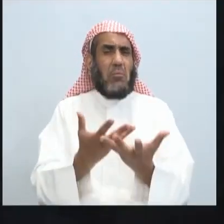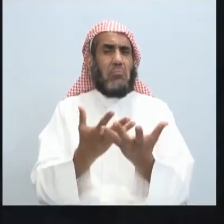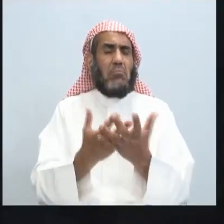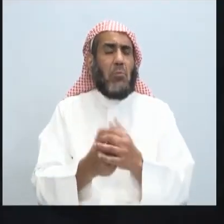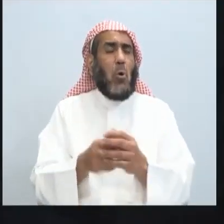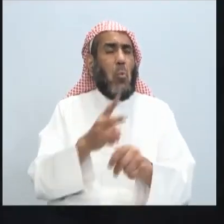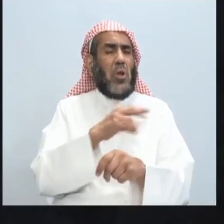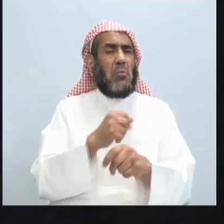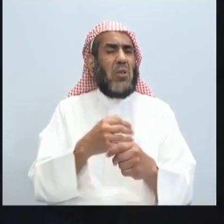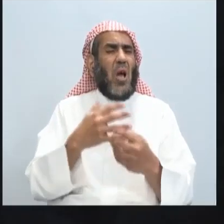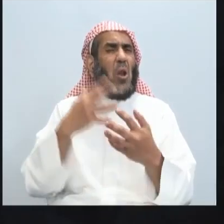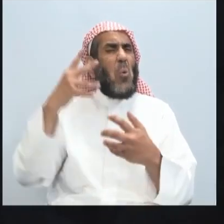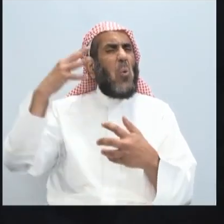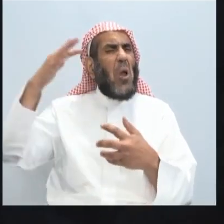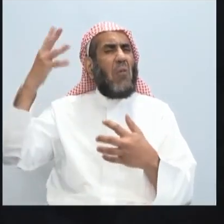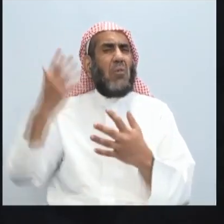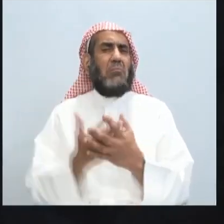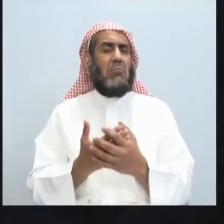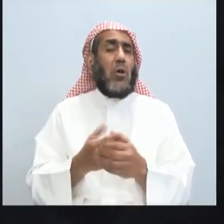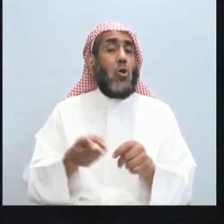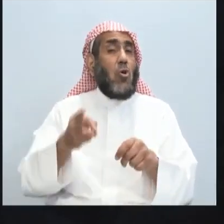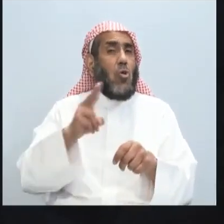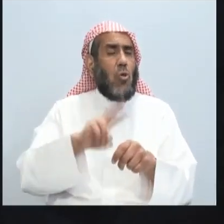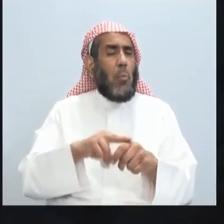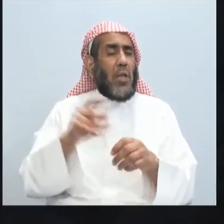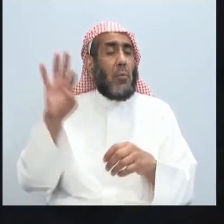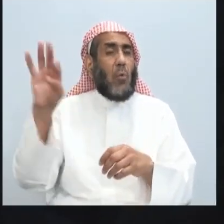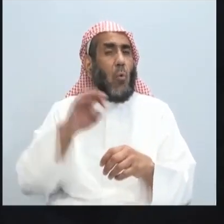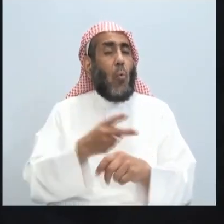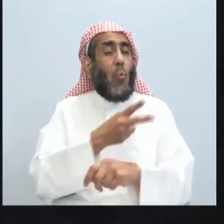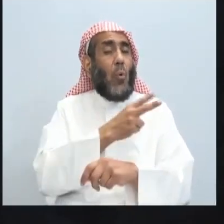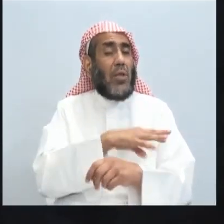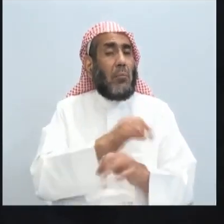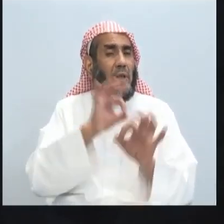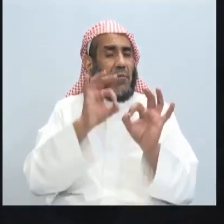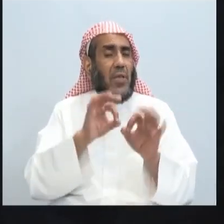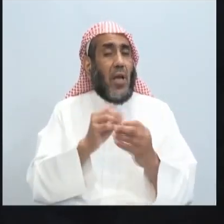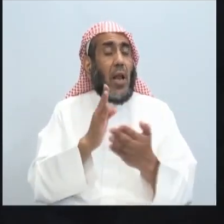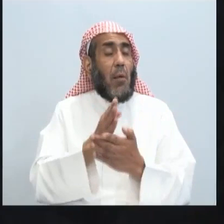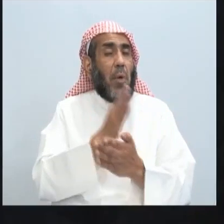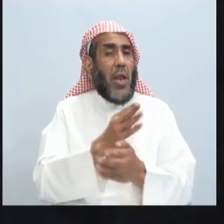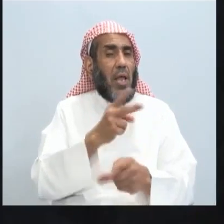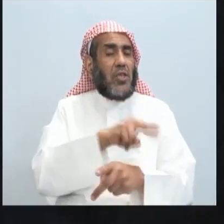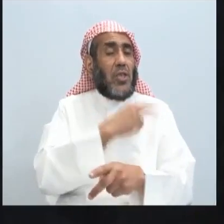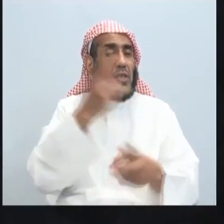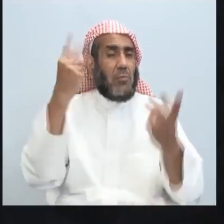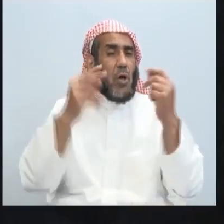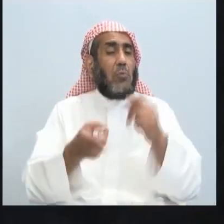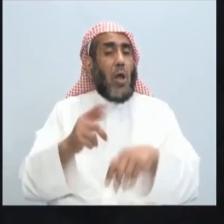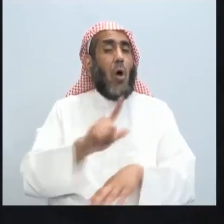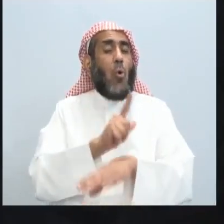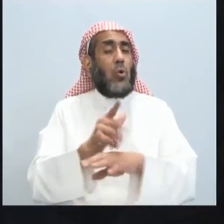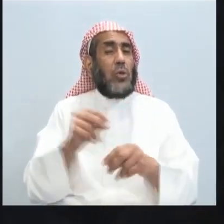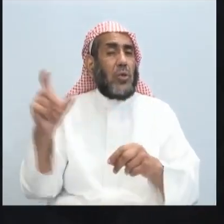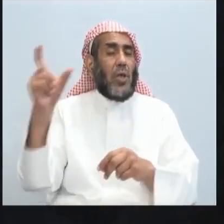والاعتماد على الخرافه ثم اتى جاب الحيام واعتمد فيه في المنهج التجريبي واصبح له اسس نظريه لذلك